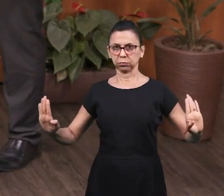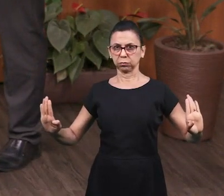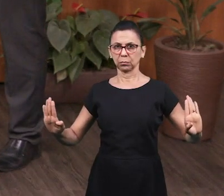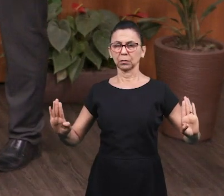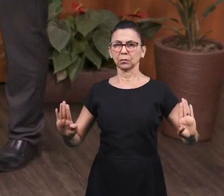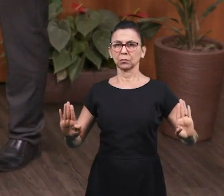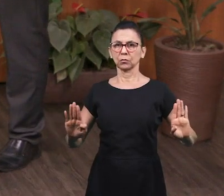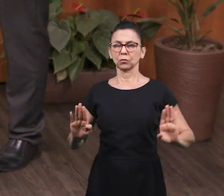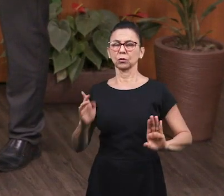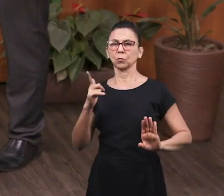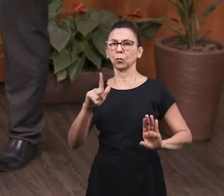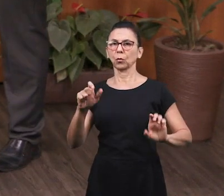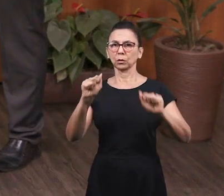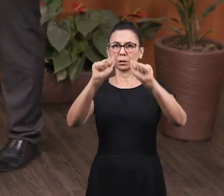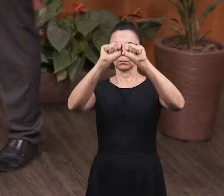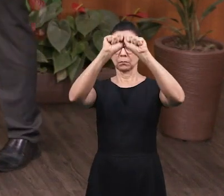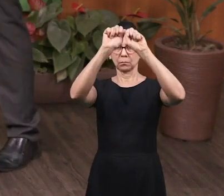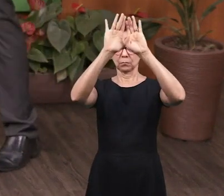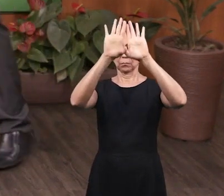rideau